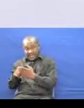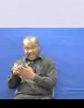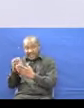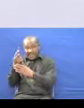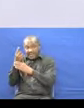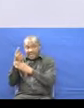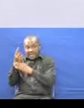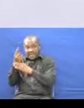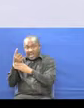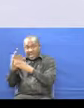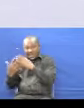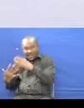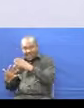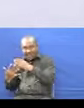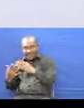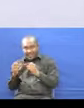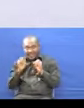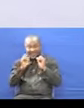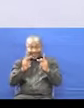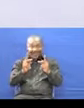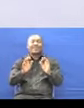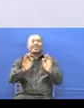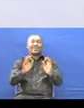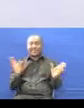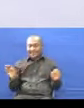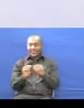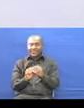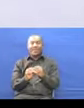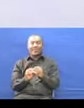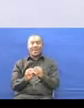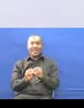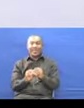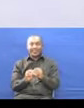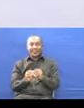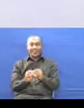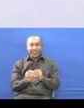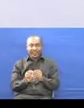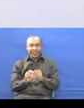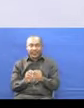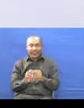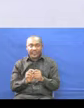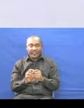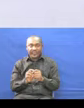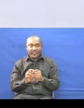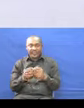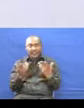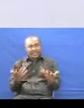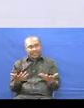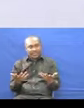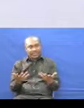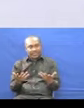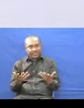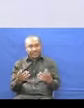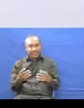huo? 1/5. Vizuri. Tunaijumlisha 1/5. Sawa sawa. Weka